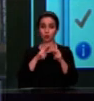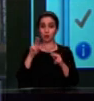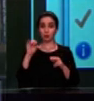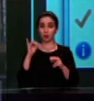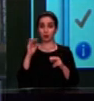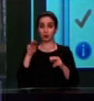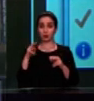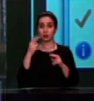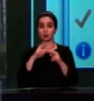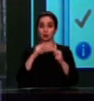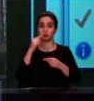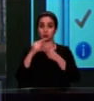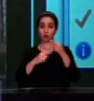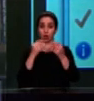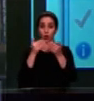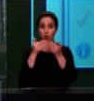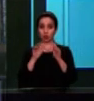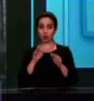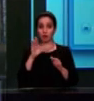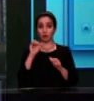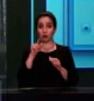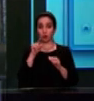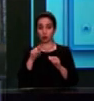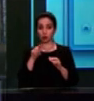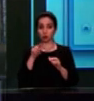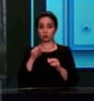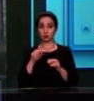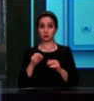Paint grafik muharriri orqali ochamiz va uni